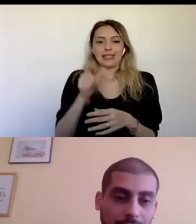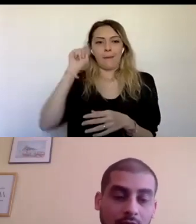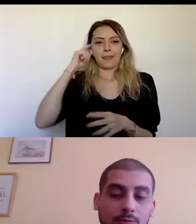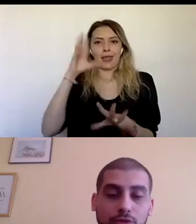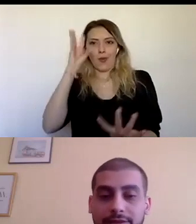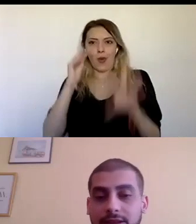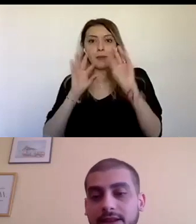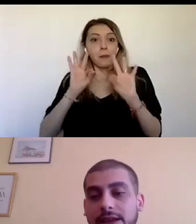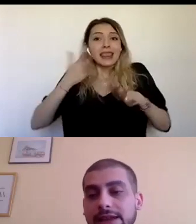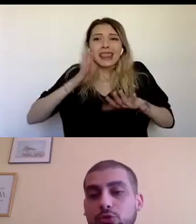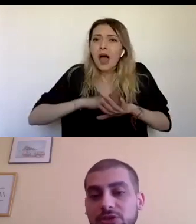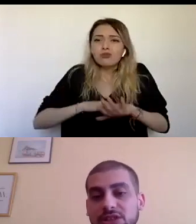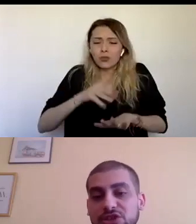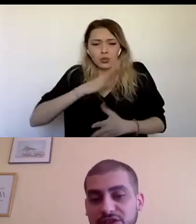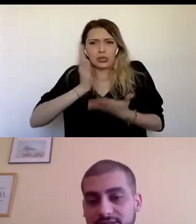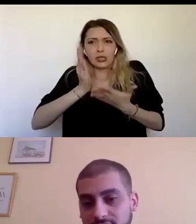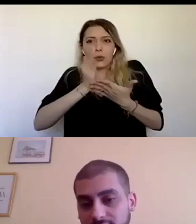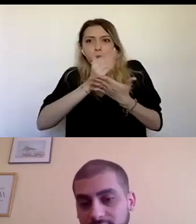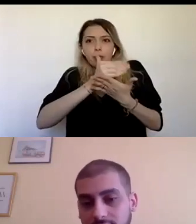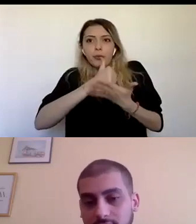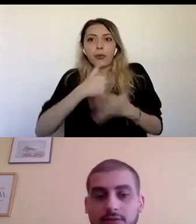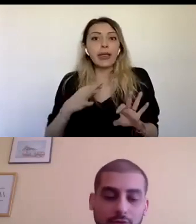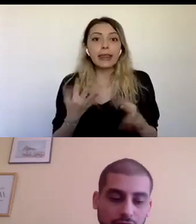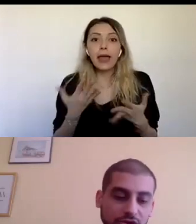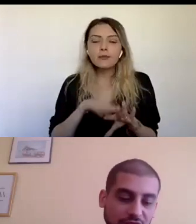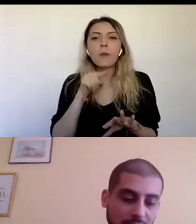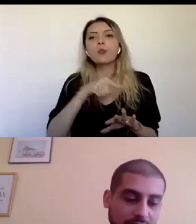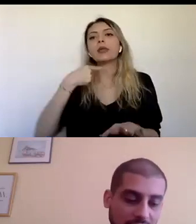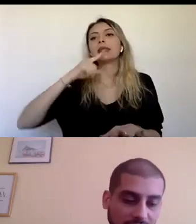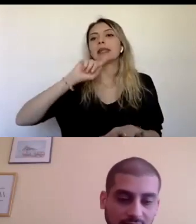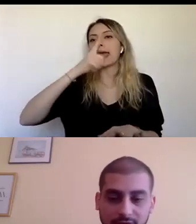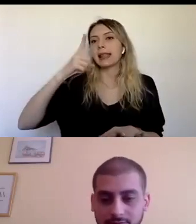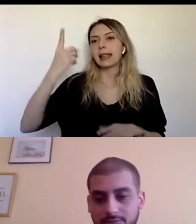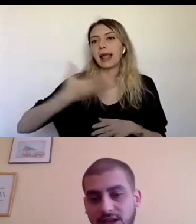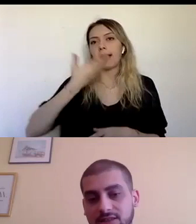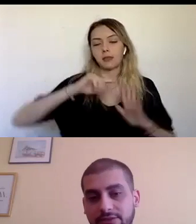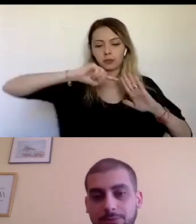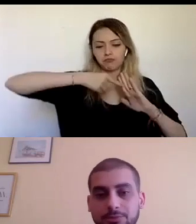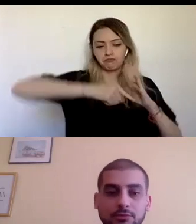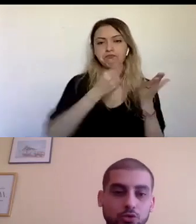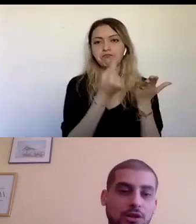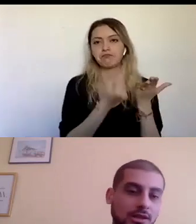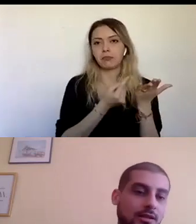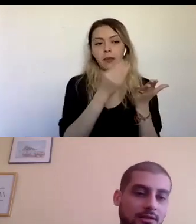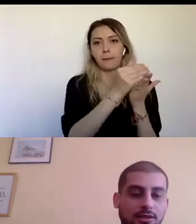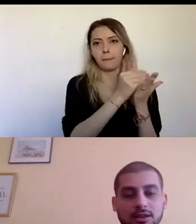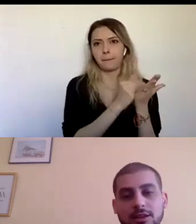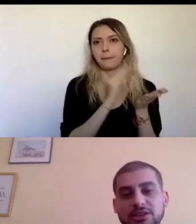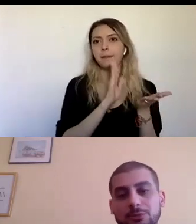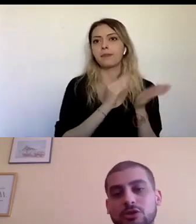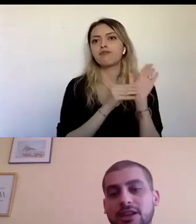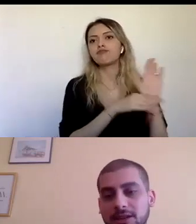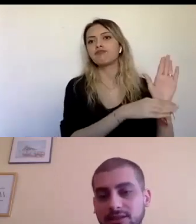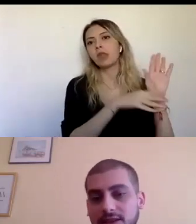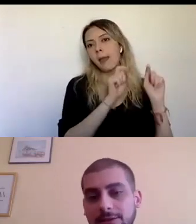lazım. Bu verileri eğer yurt dışına çıkaracaksanız, yurt dışına çıkarmaktan kastım kağıtla alıp uçakla